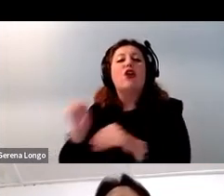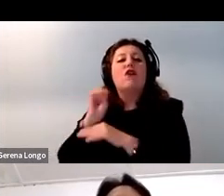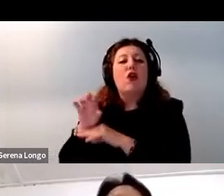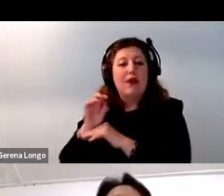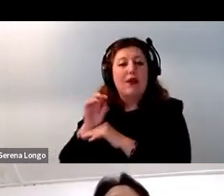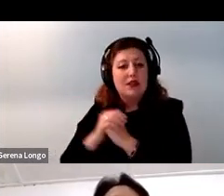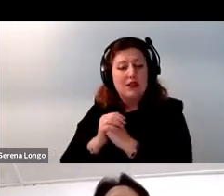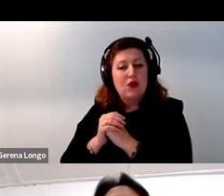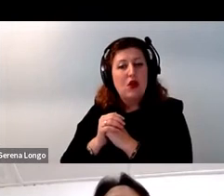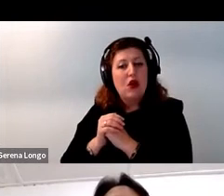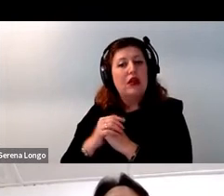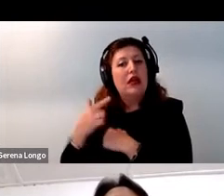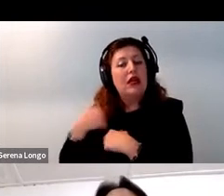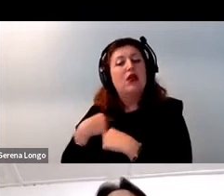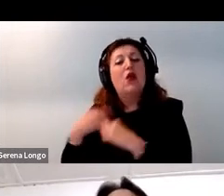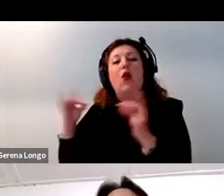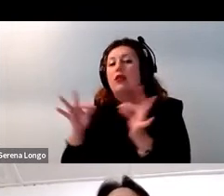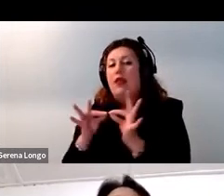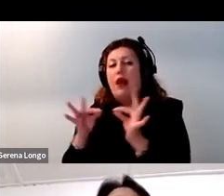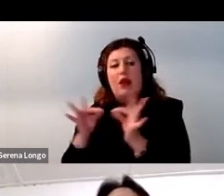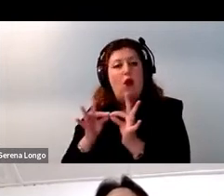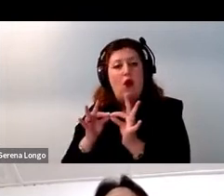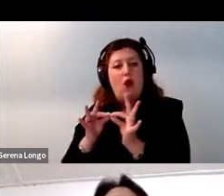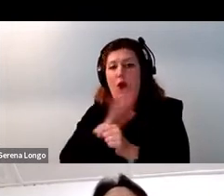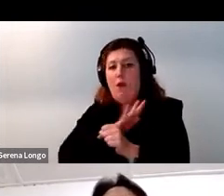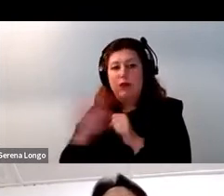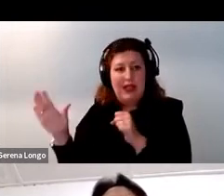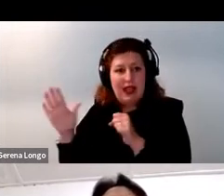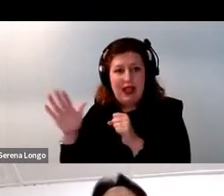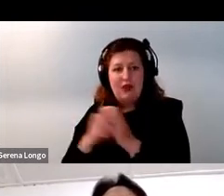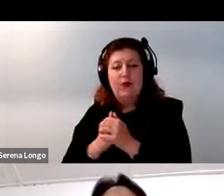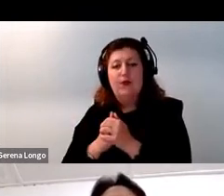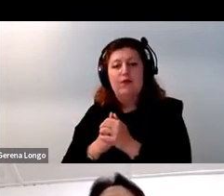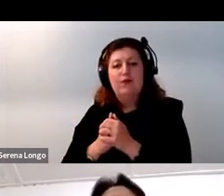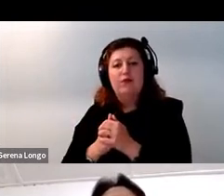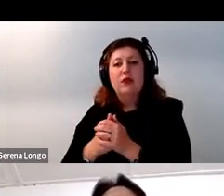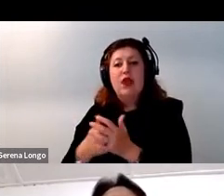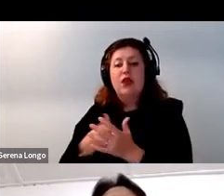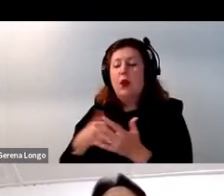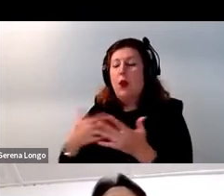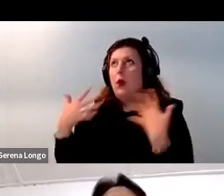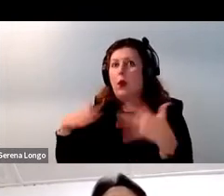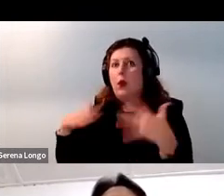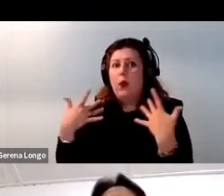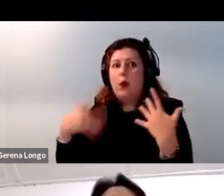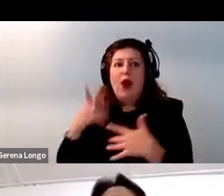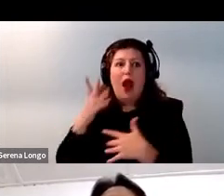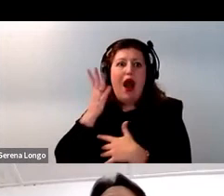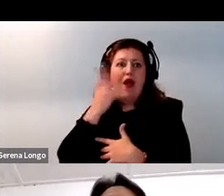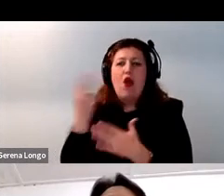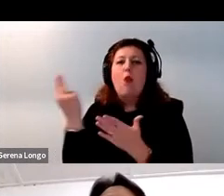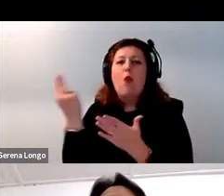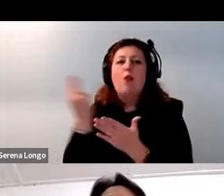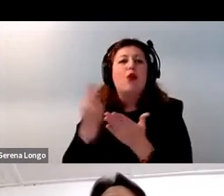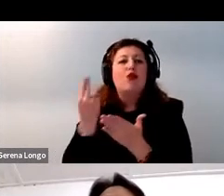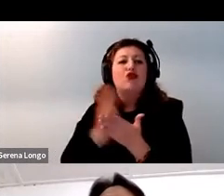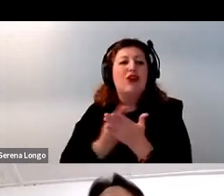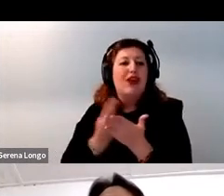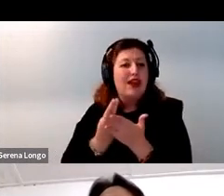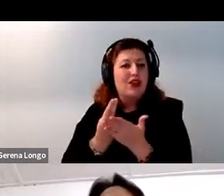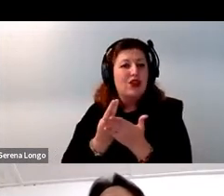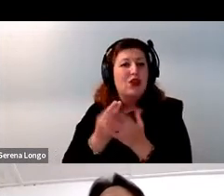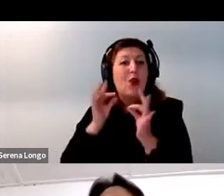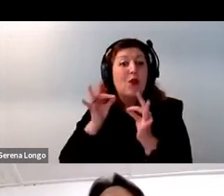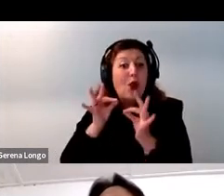estremamente d'accordo. Mi ero lanciata nella scrittura di un progetto che